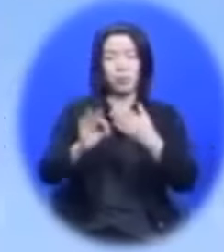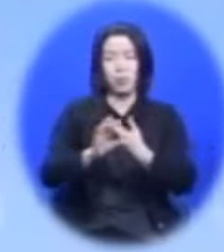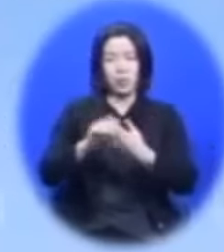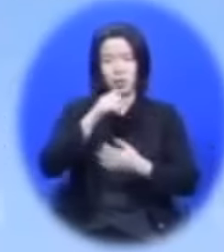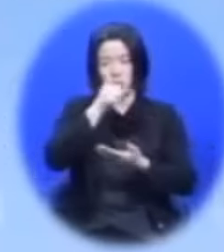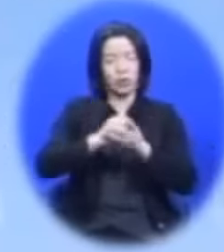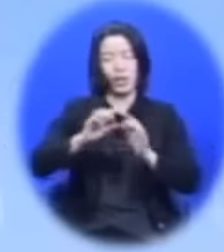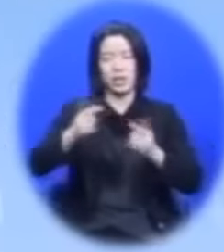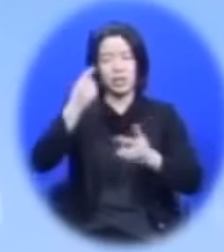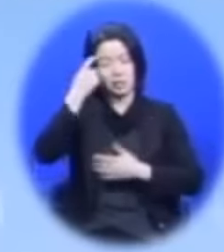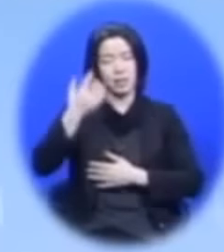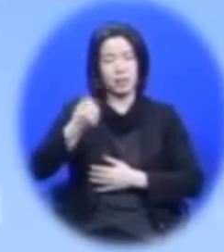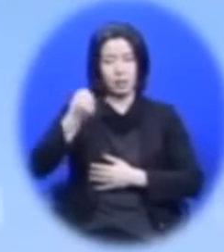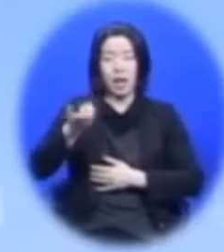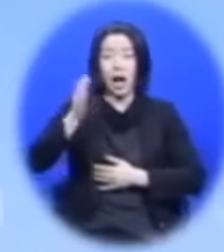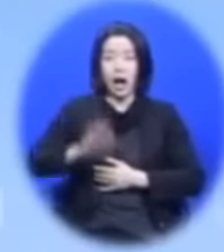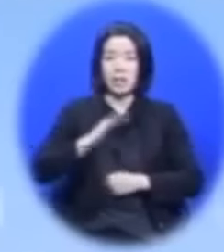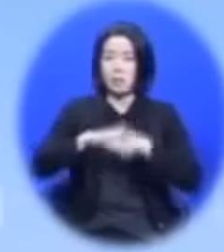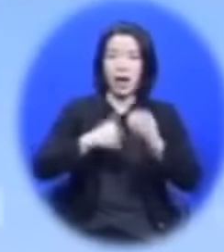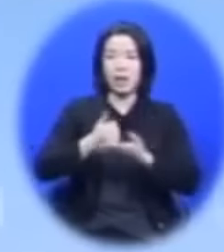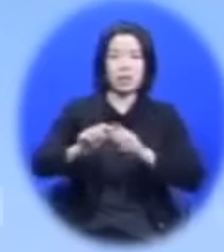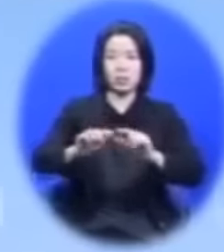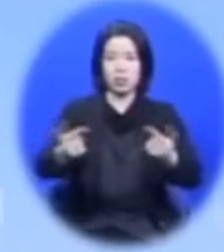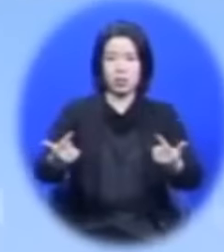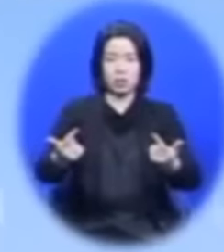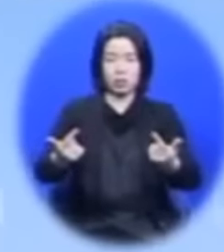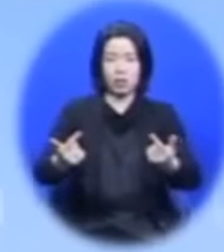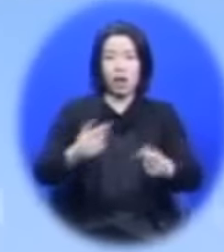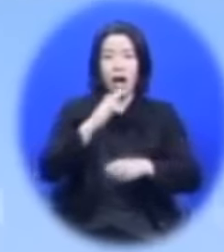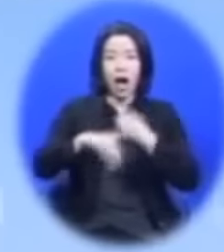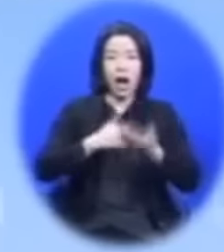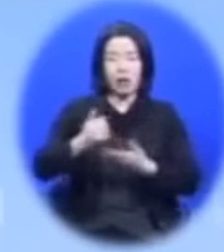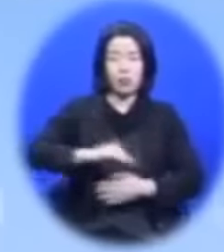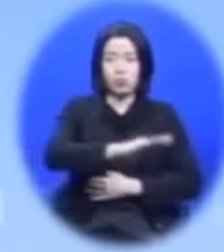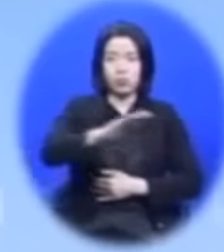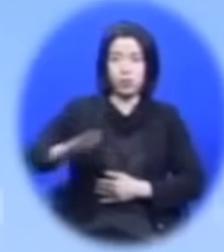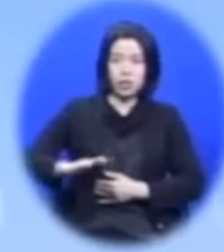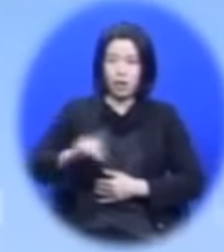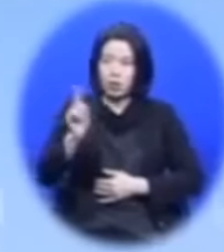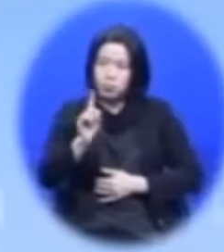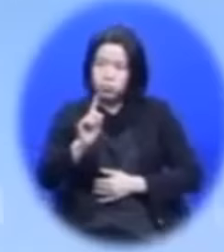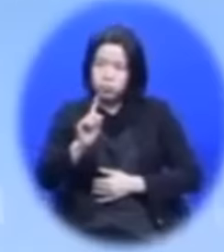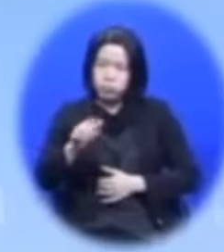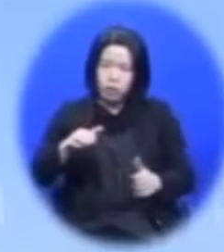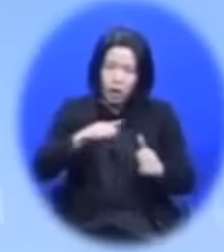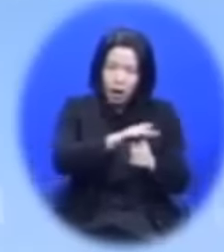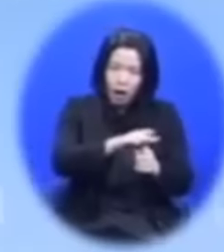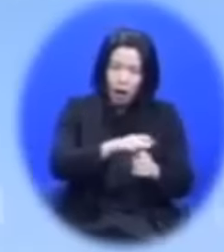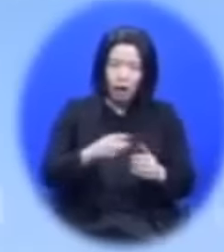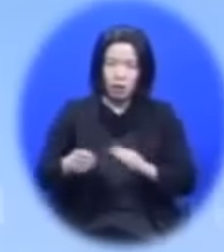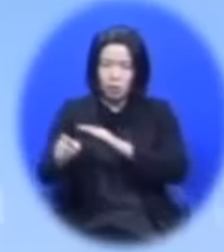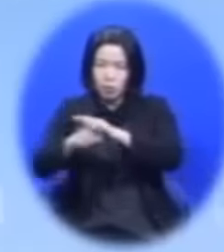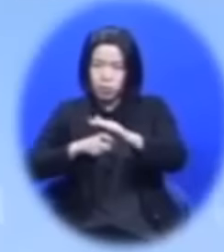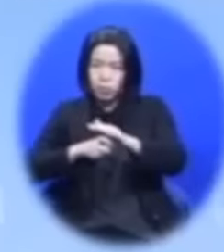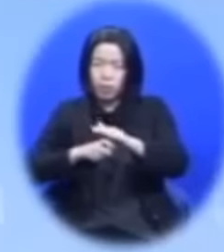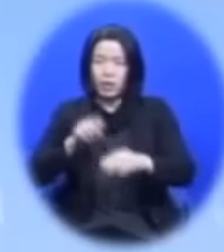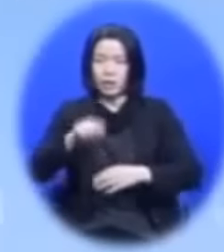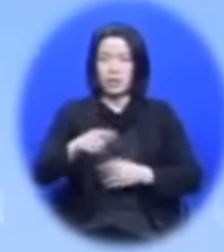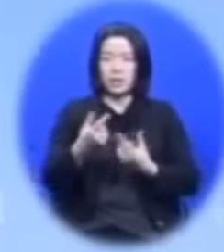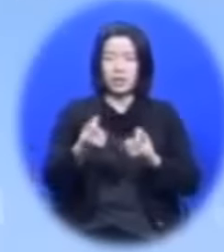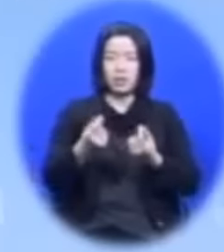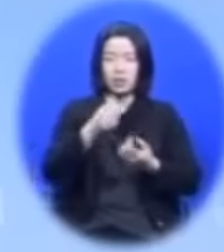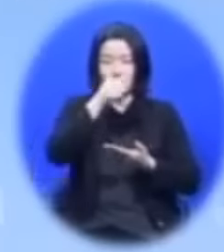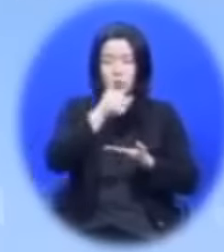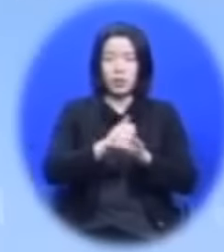그렇지 않습니다. 하나님은 우리가 무슨 살인을 했거나 도적질을 했거나 이런 죄만 죄로